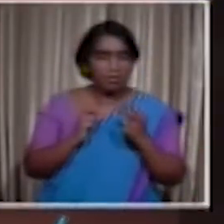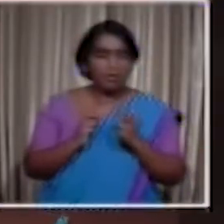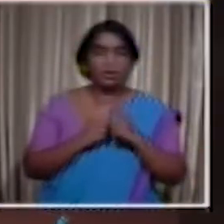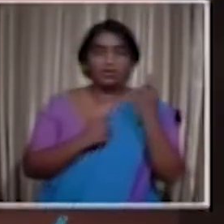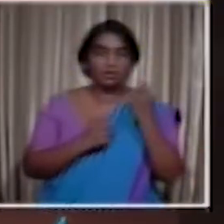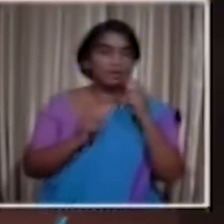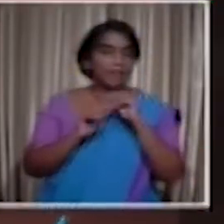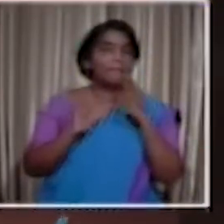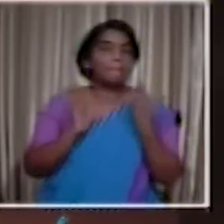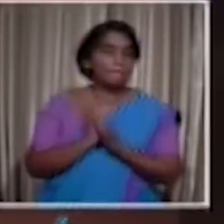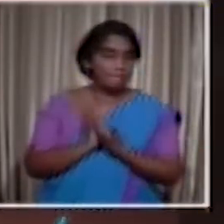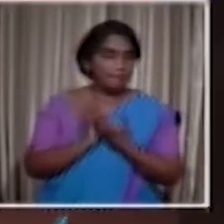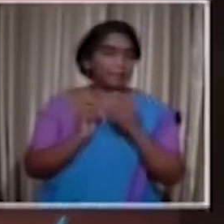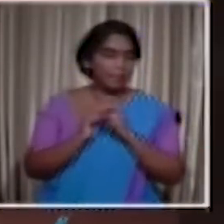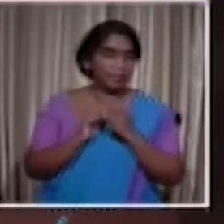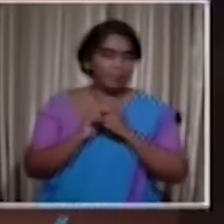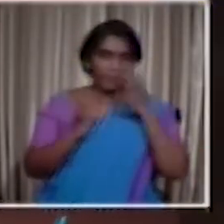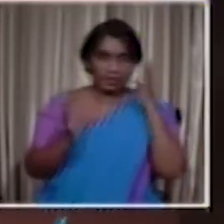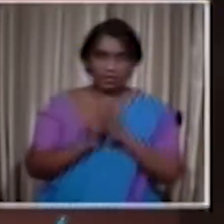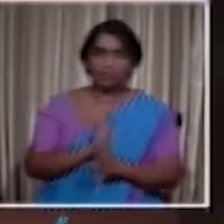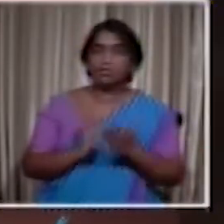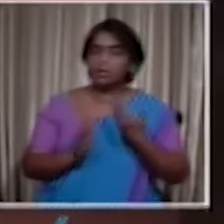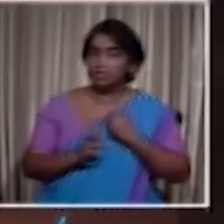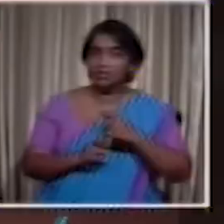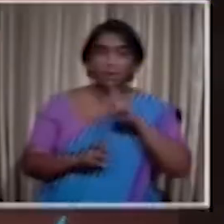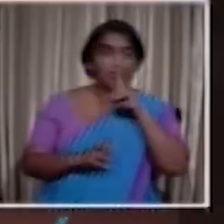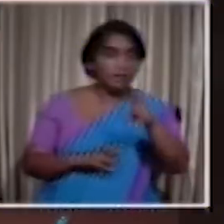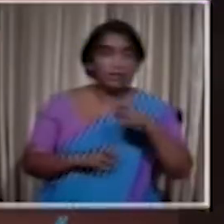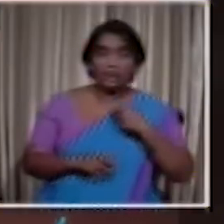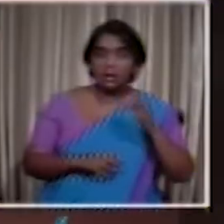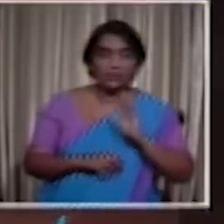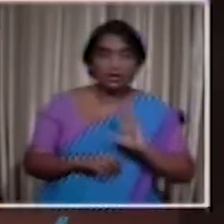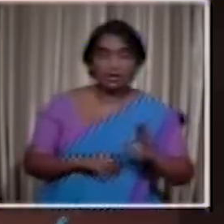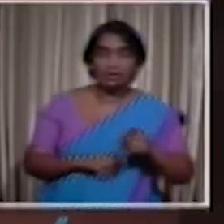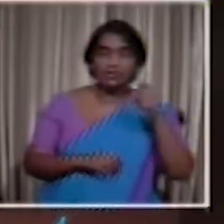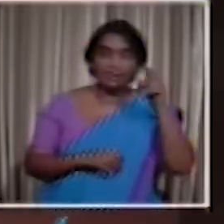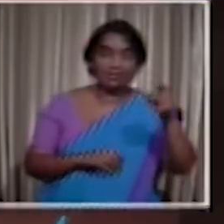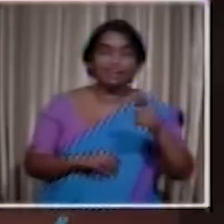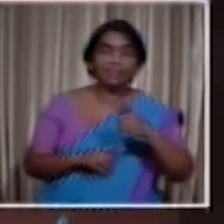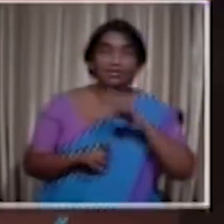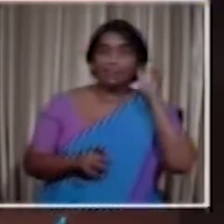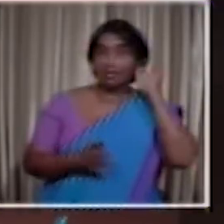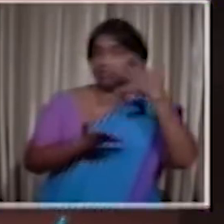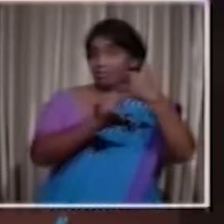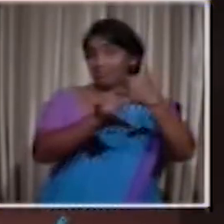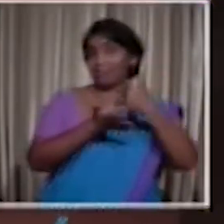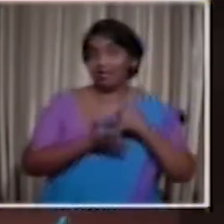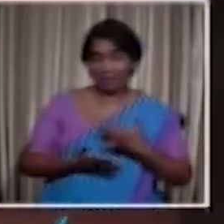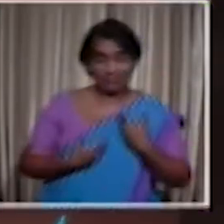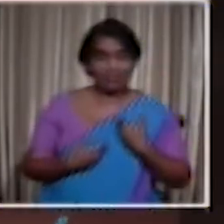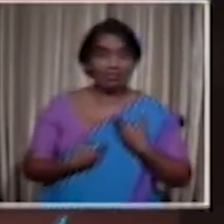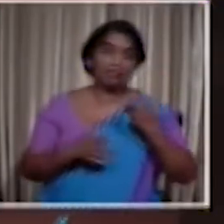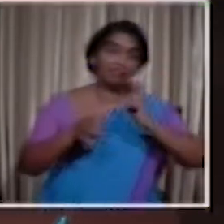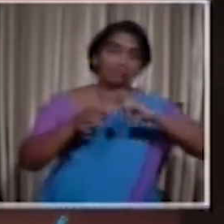आर्थिक प्रतिपत्ति प्रतिपाक मा योजना मट नोबेल